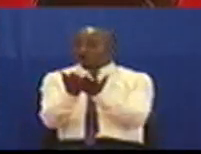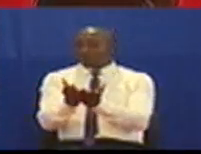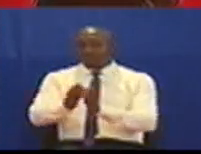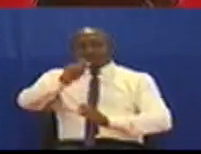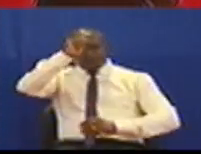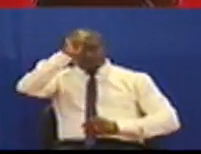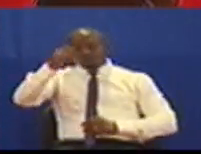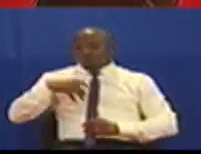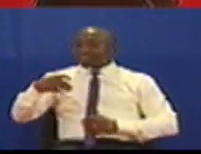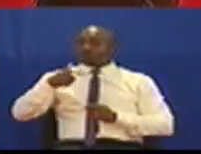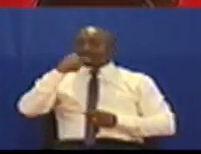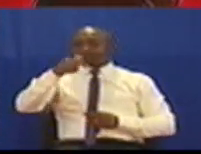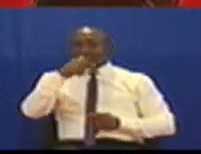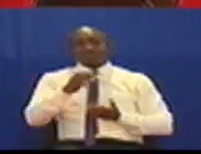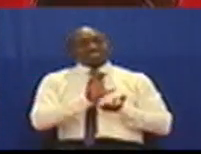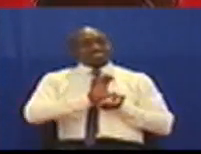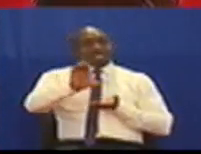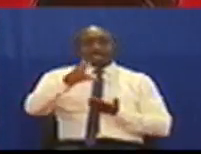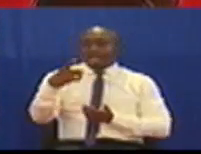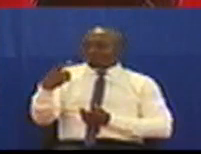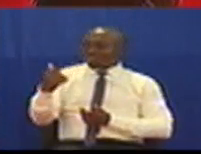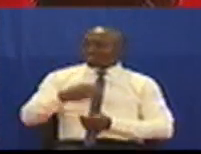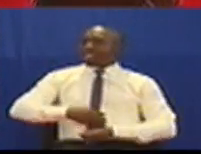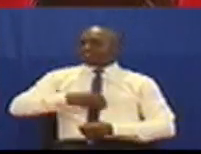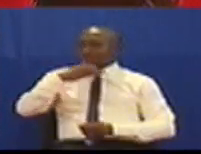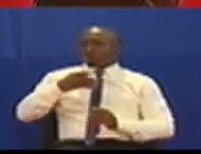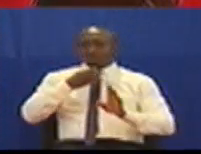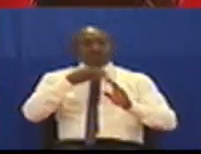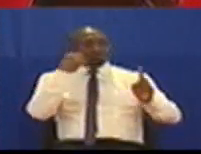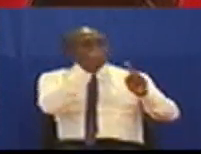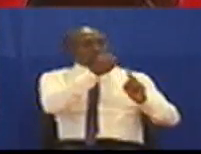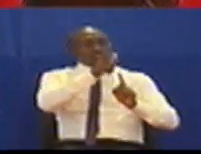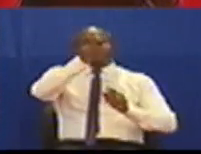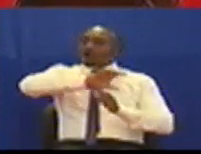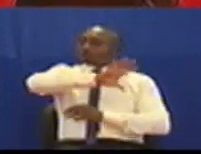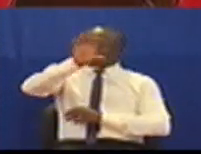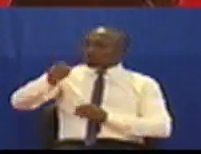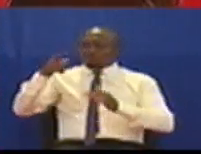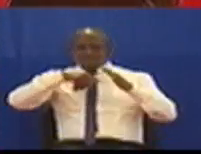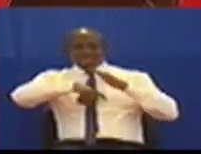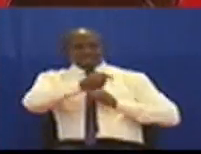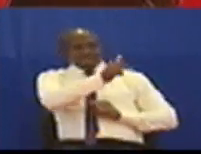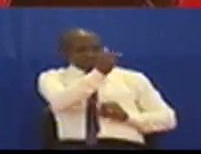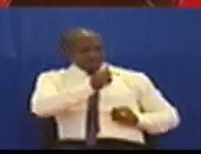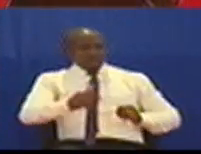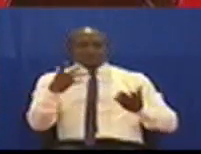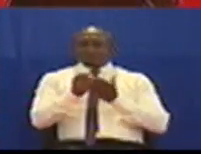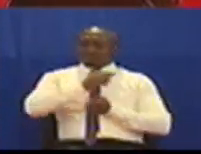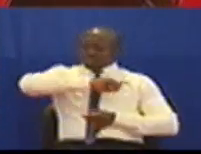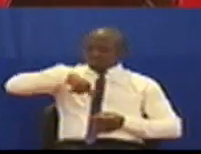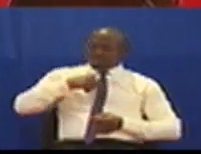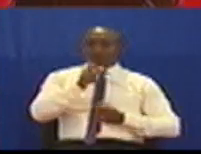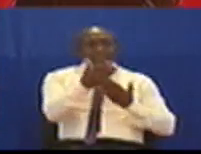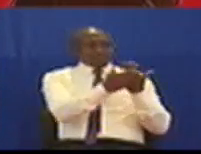wa TAMISEMI weka fedha za dharura kwa ajili ya kushughulikia watu wote wanaoingia Tanzania na Watanzania kila